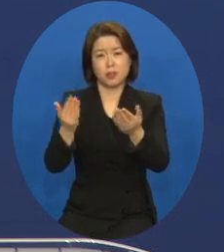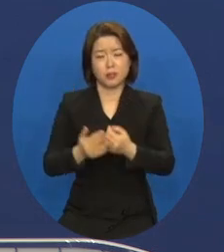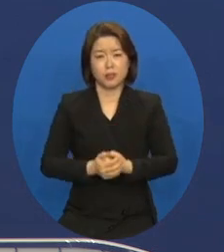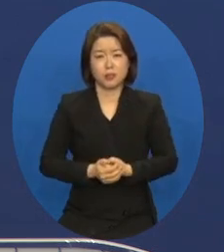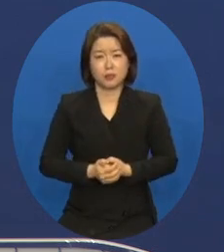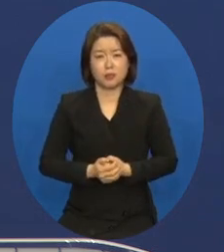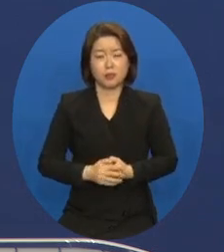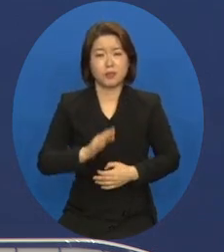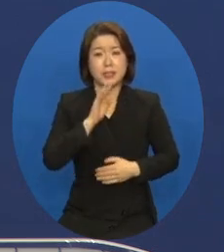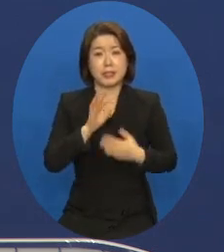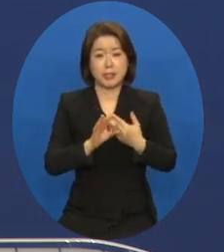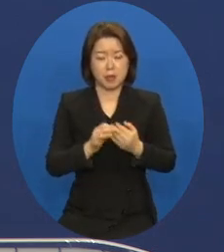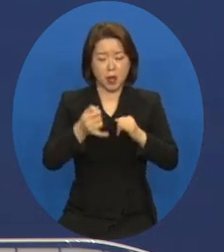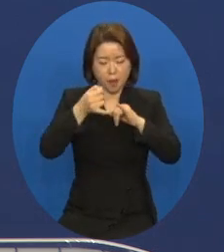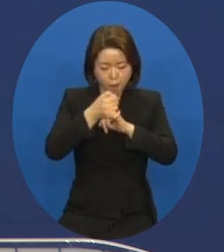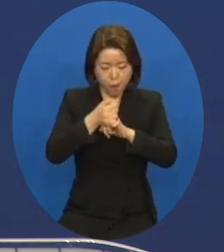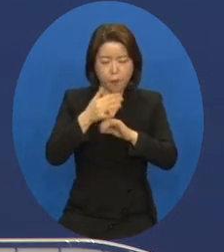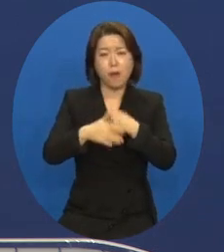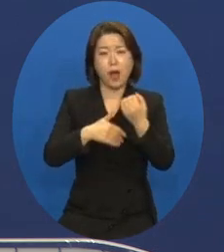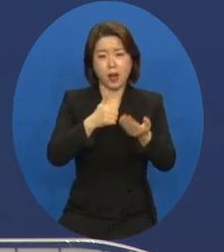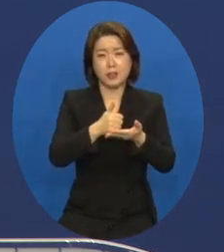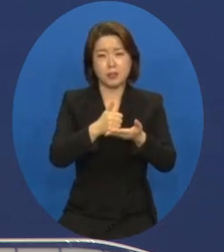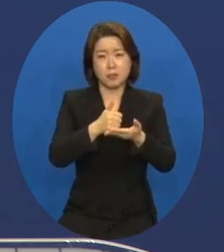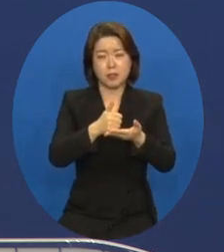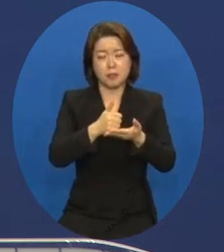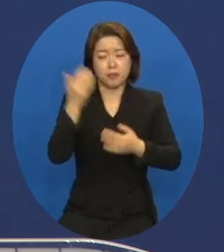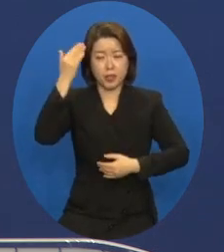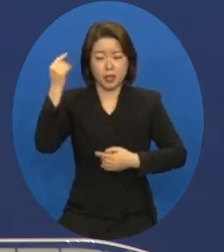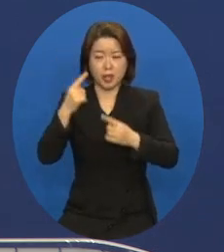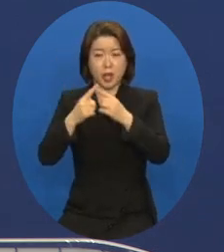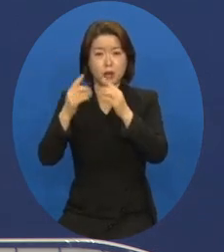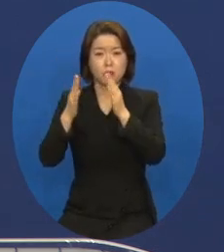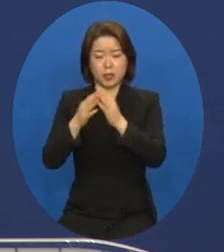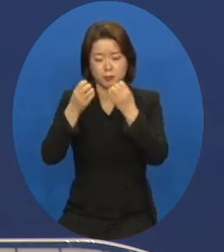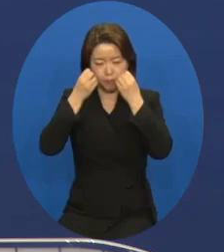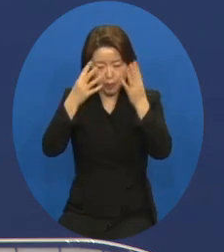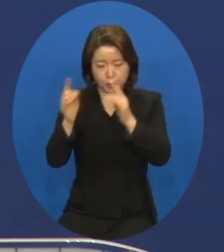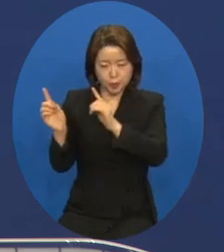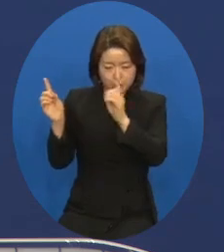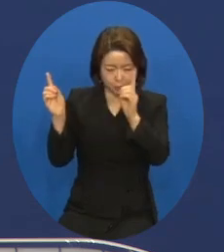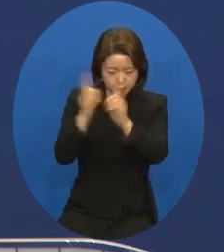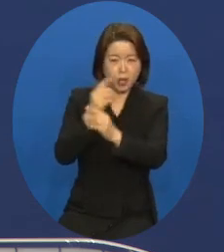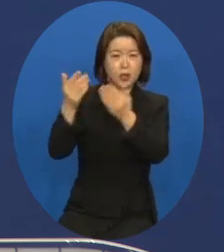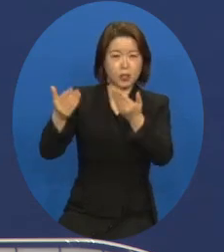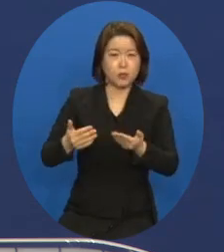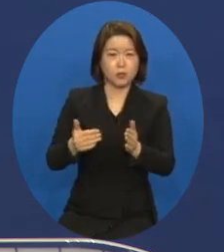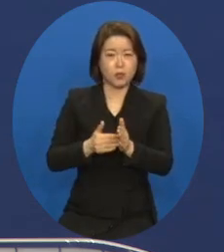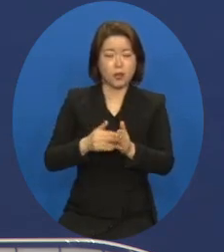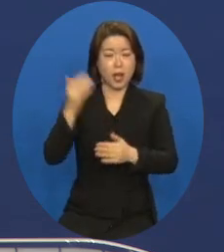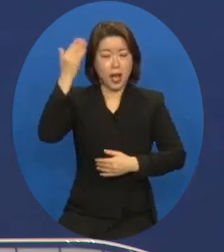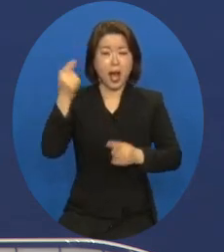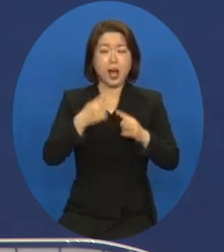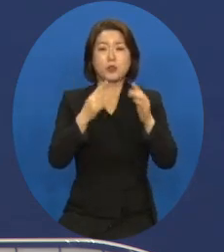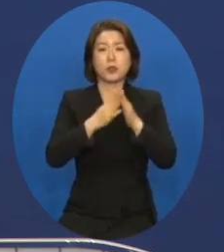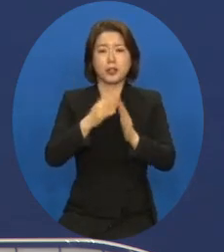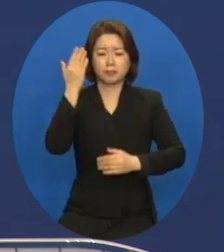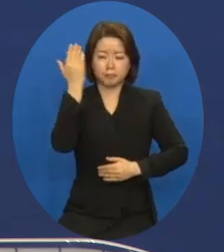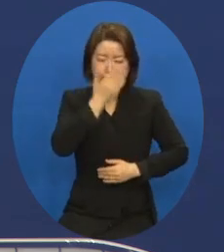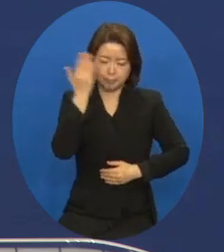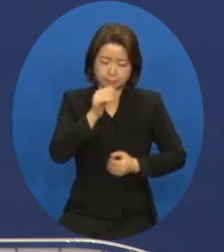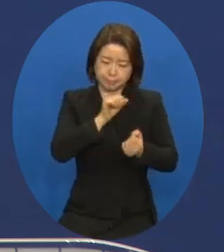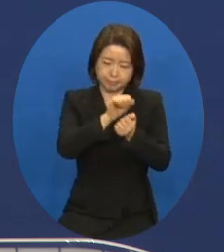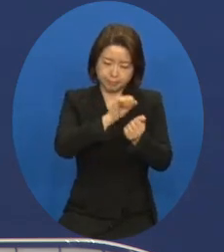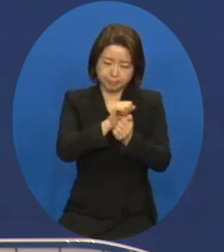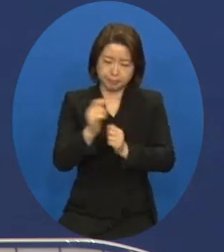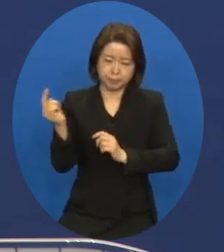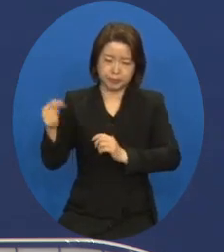그러면 반드시 하나님께 써 한국교회를 새롭게 하십니다 한국교회를 정결하게 하는 회기에 부흥의